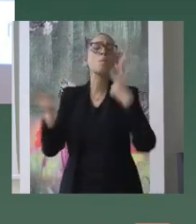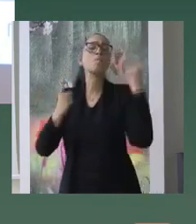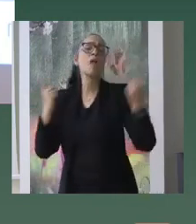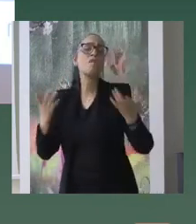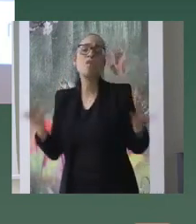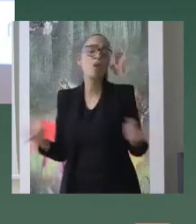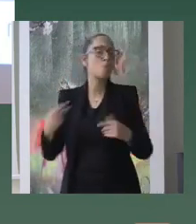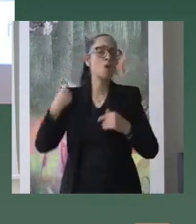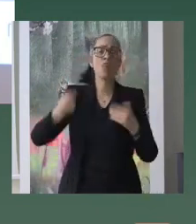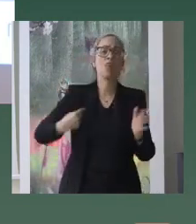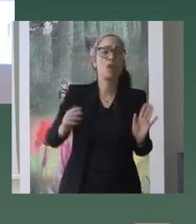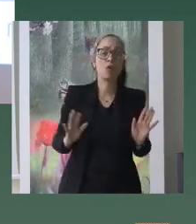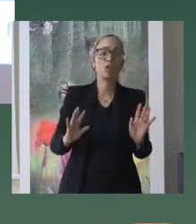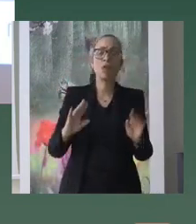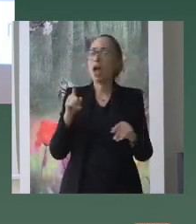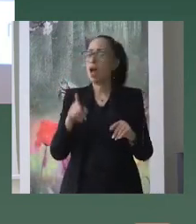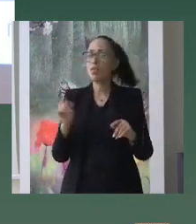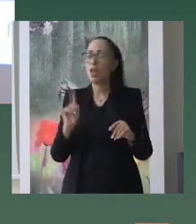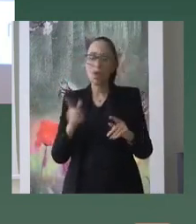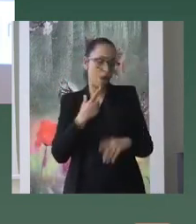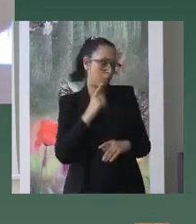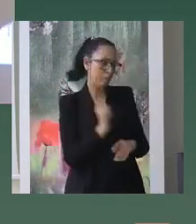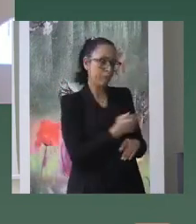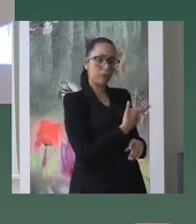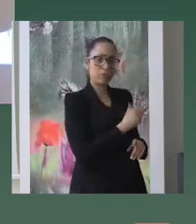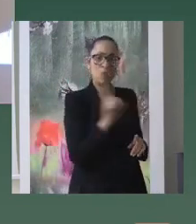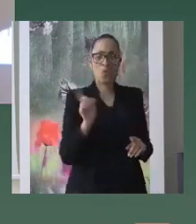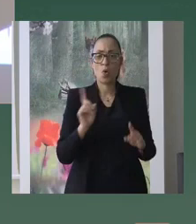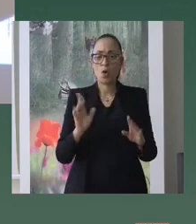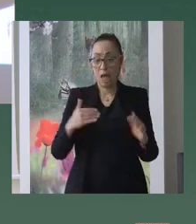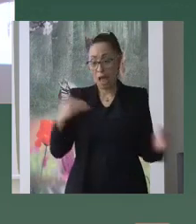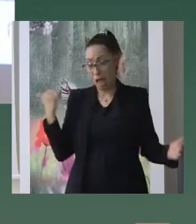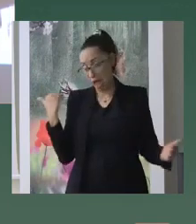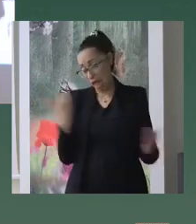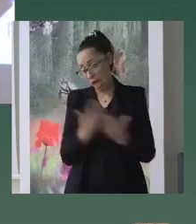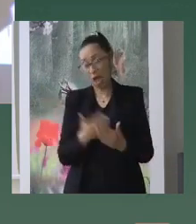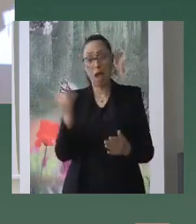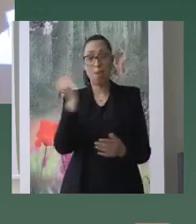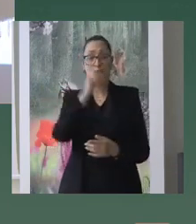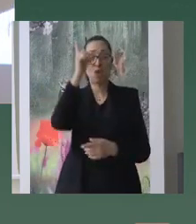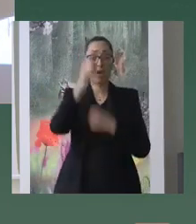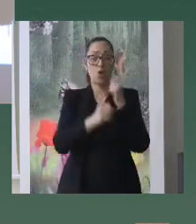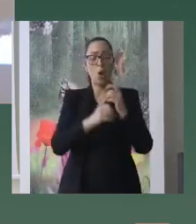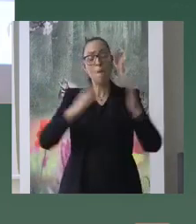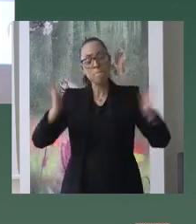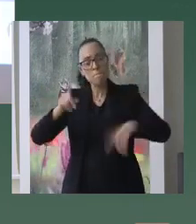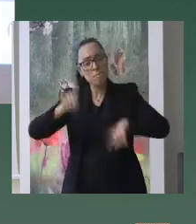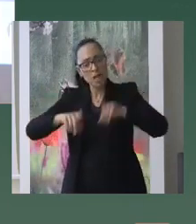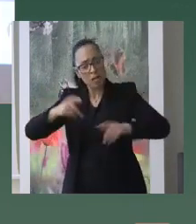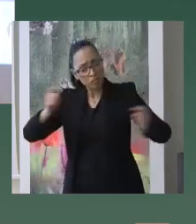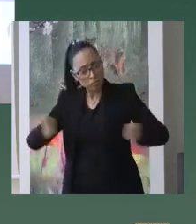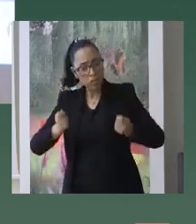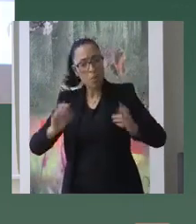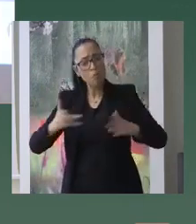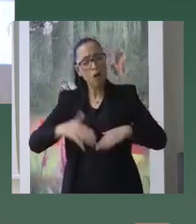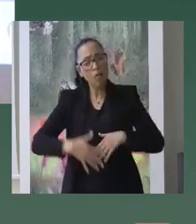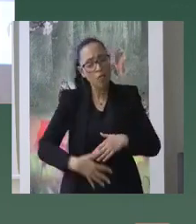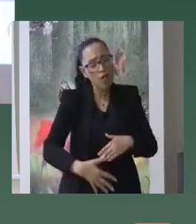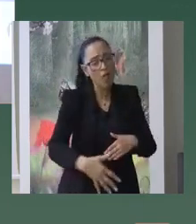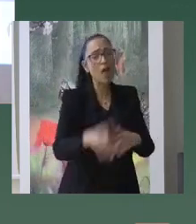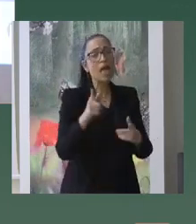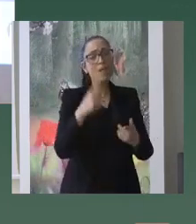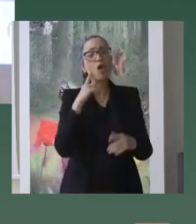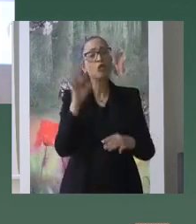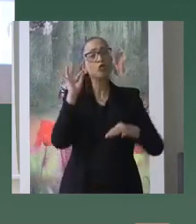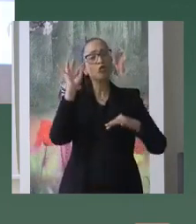είναι ο Δήμος. Αυτά δεν αντέχουν. Αυτά δεν μπορεί να κάνεις μέσα σε ένα χρόνο. Κάποια μπορεί να κάνεις κάποια από αυτά σε ένα χρόνο. Χρειάζεται πολλά. Γι' αυτό